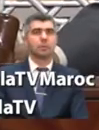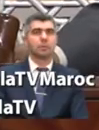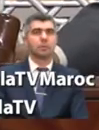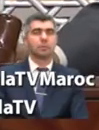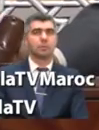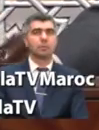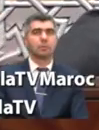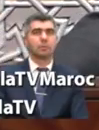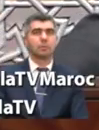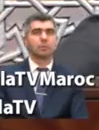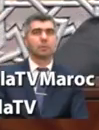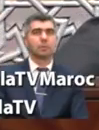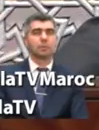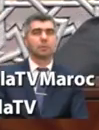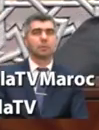السادة النواب